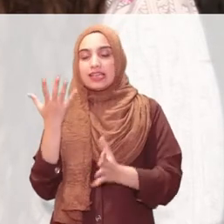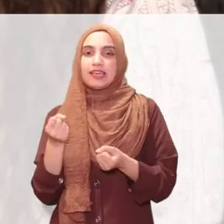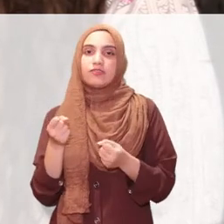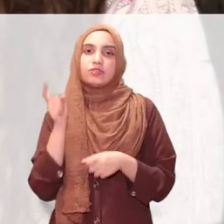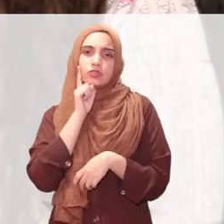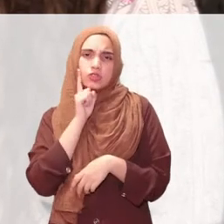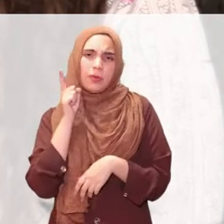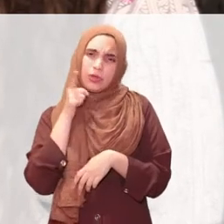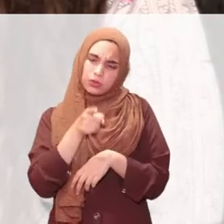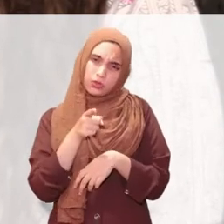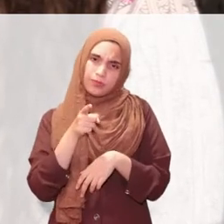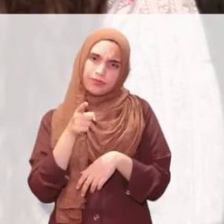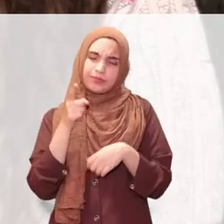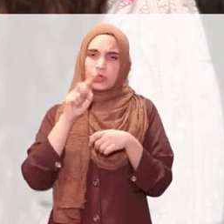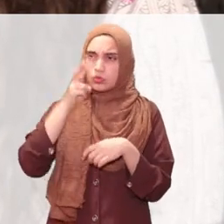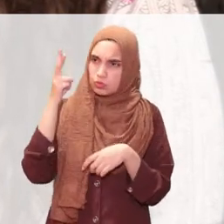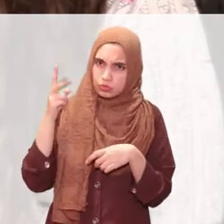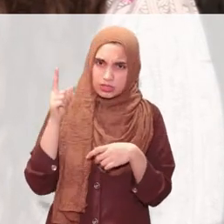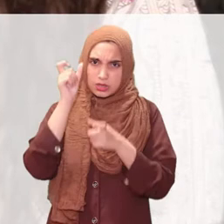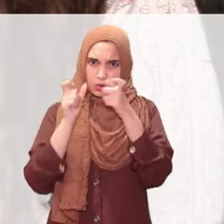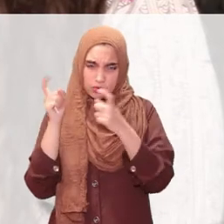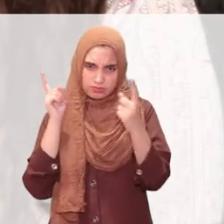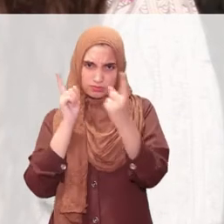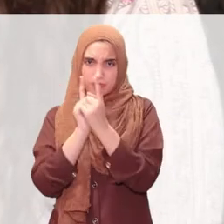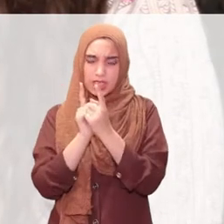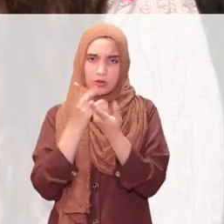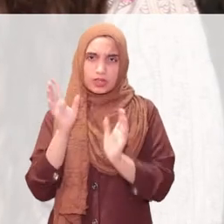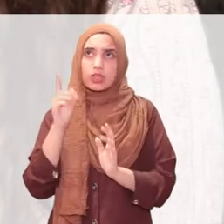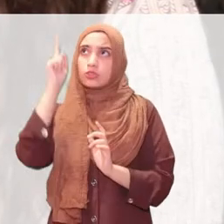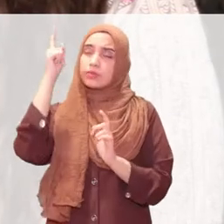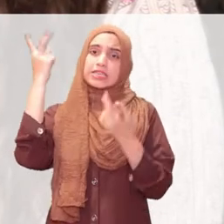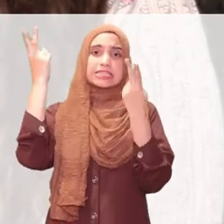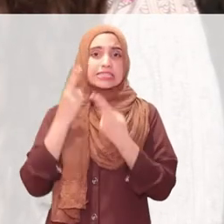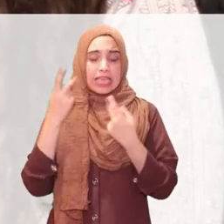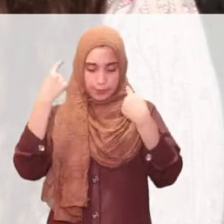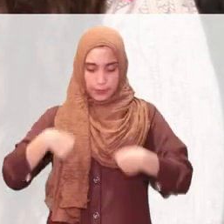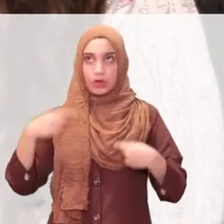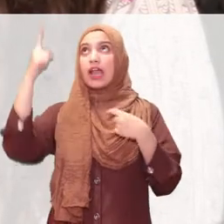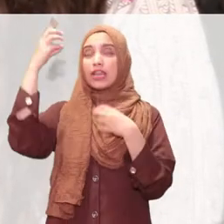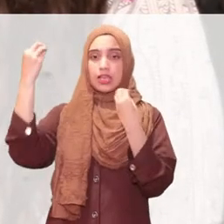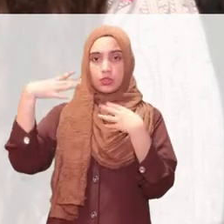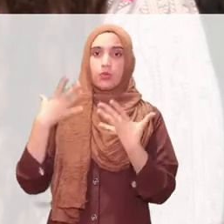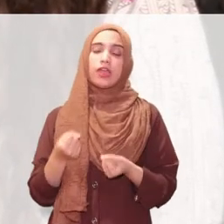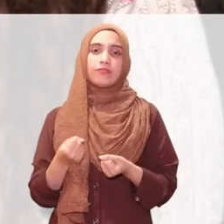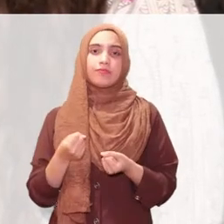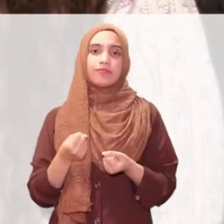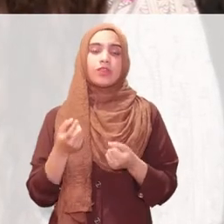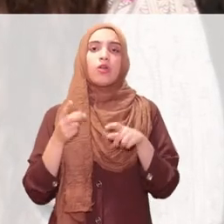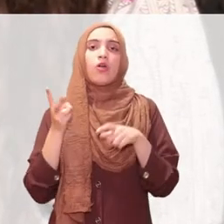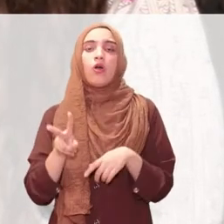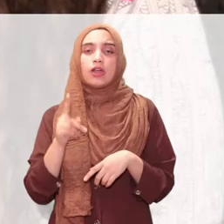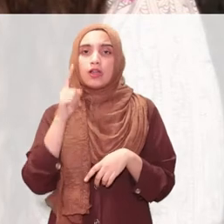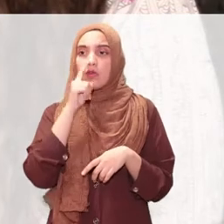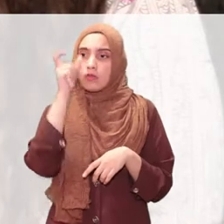कि लड़कियों की रिसेप्शन आपके बारे में वह उनकी प्रश्न है शोहरत डिसेबिलिटी इसे पर यू विद लैंड राइट्स